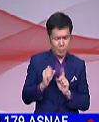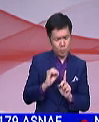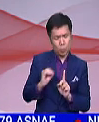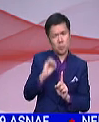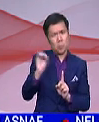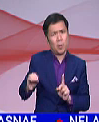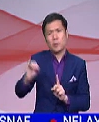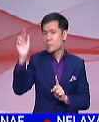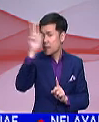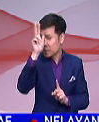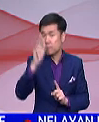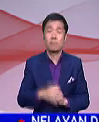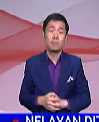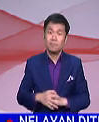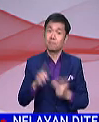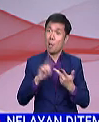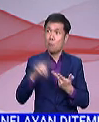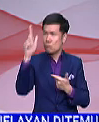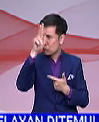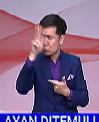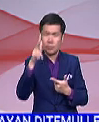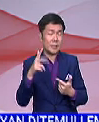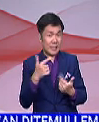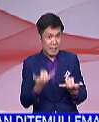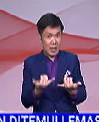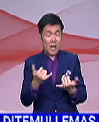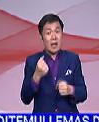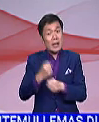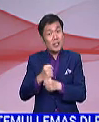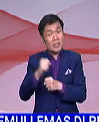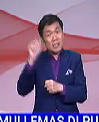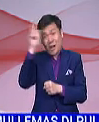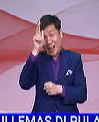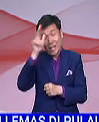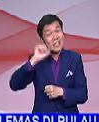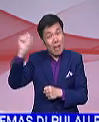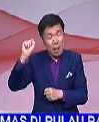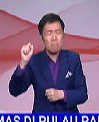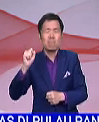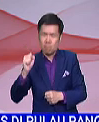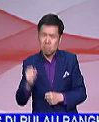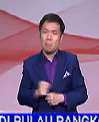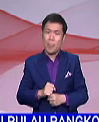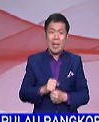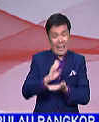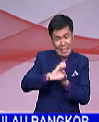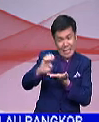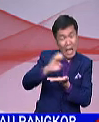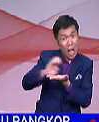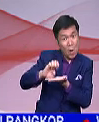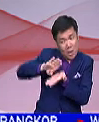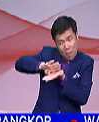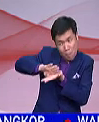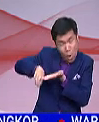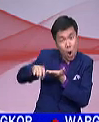kerajaan serta keprihatinan penjawat awam negeri Sabah dalam pelaksanaan pemotongan sebahagian daripada